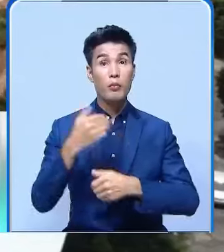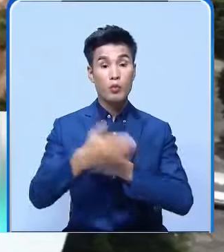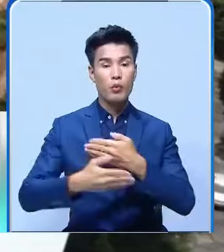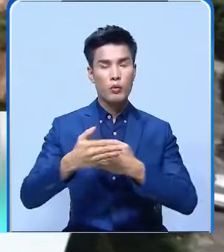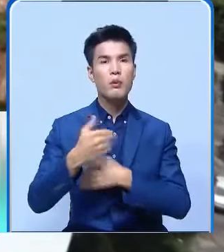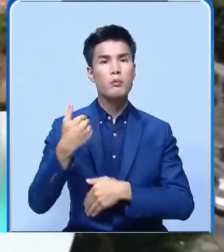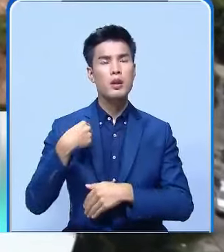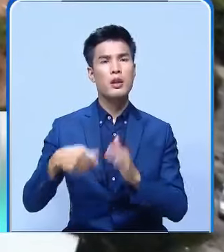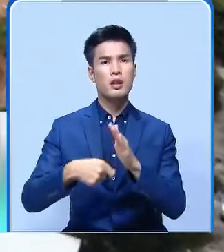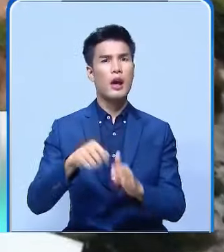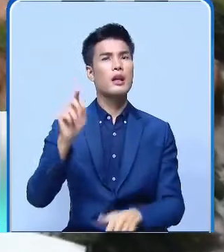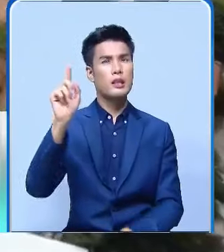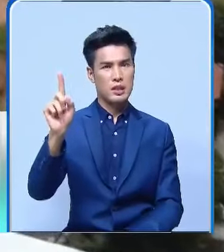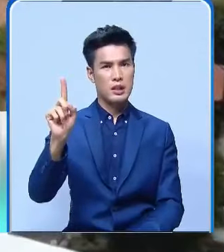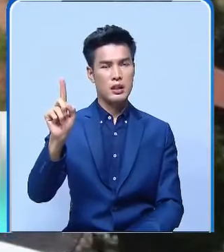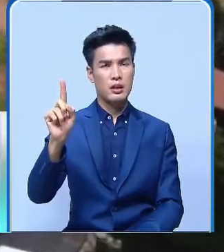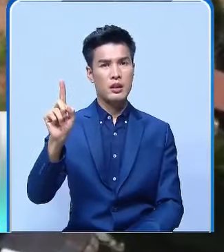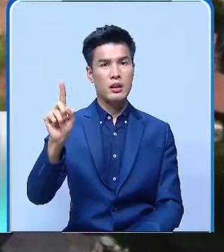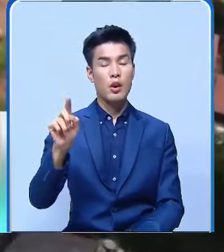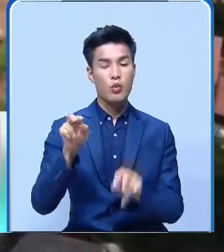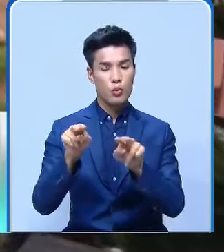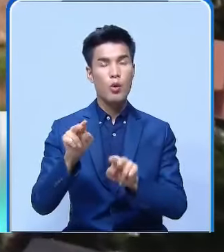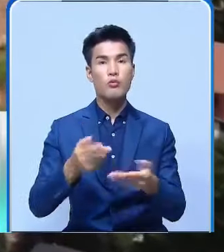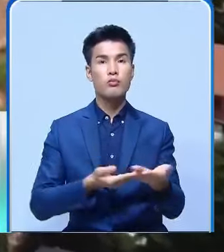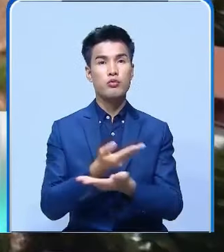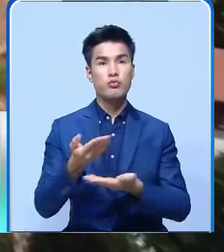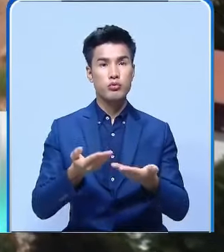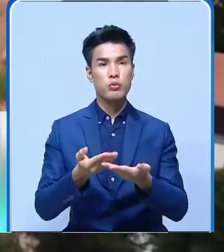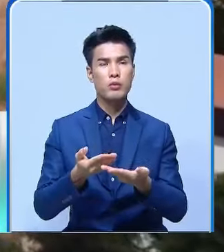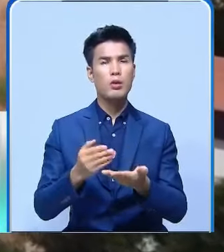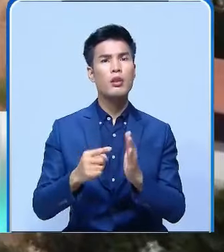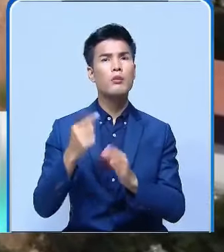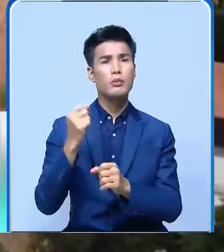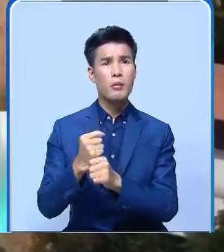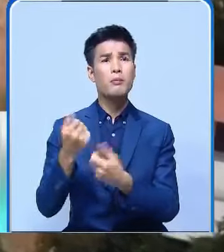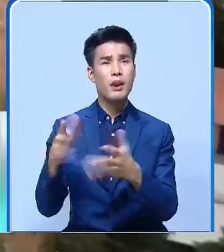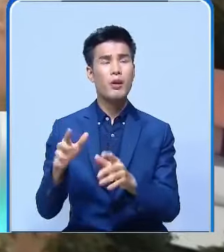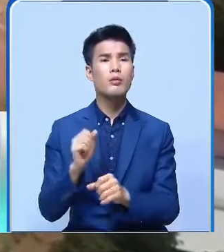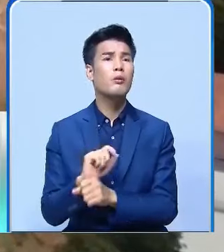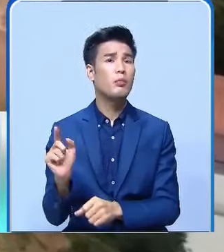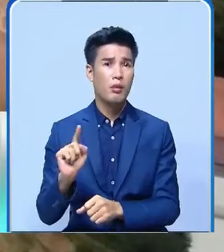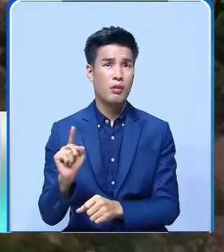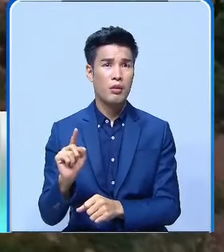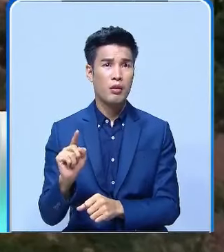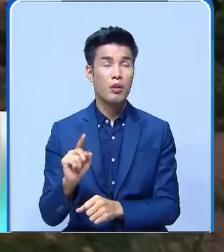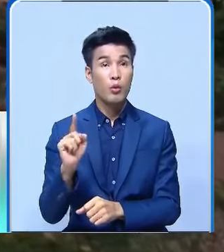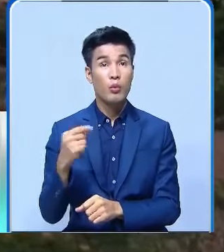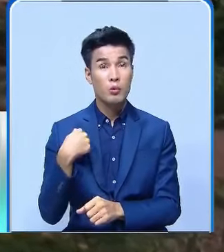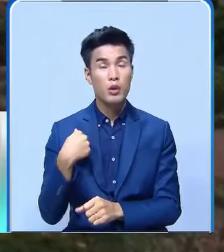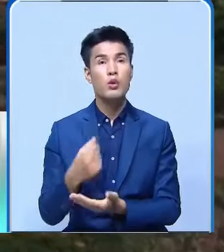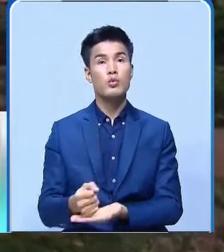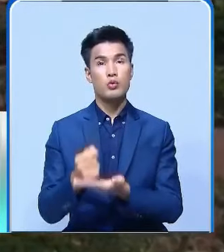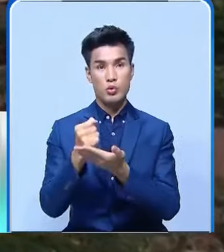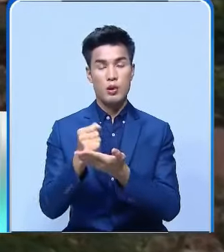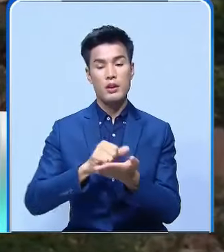าเหตุหนึ่งเดี๋ยวก็ต้องไปหารือกันว่าเอาก็มันเริ่มการก่อสร้างไปแล้วมันจะทำยังไงได้มันถึงจะช่วย